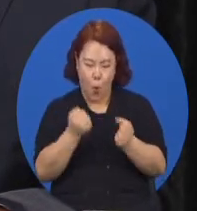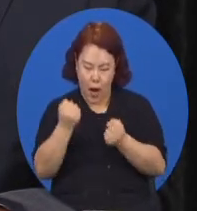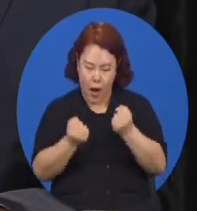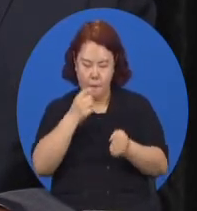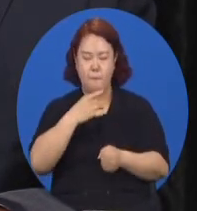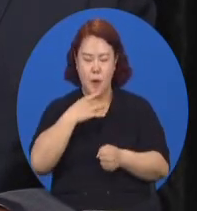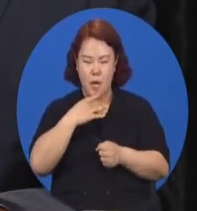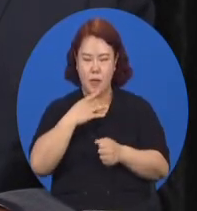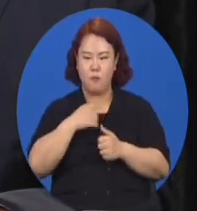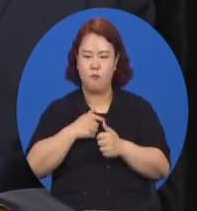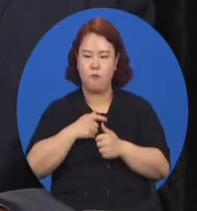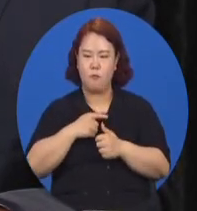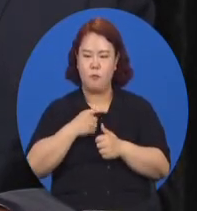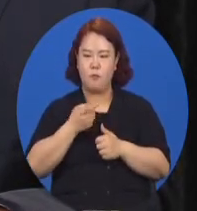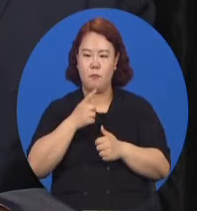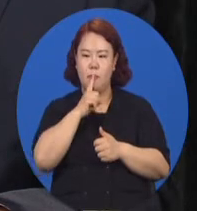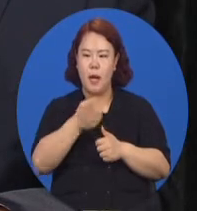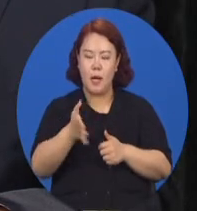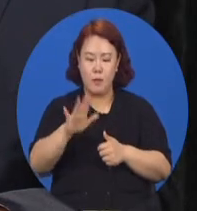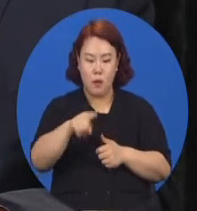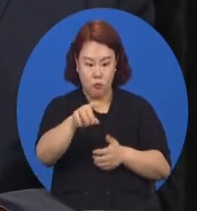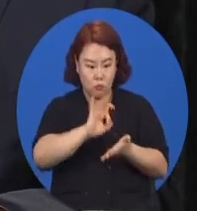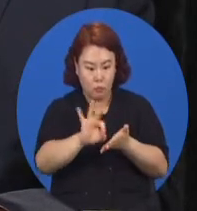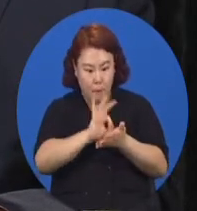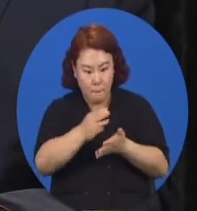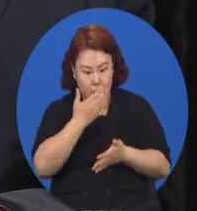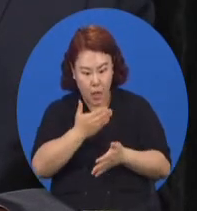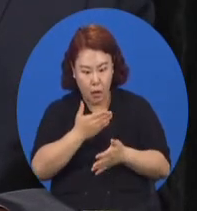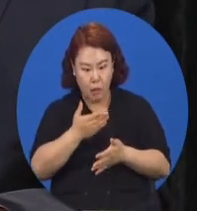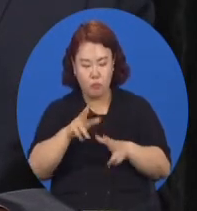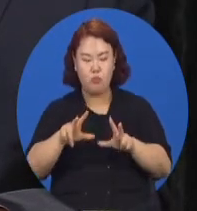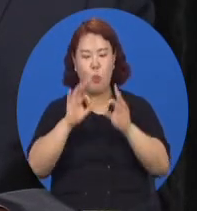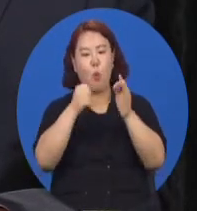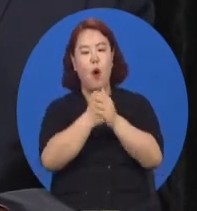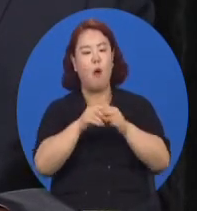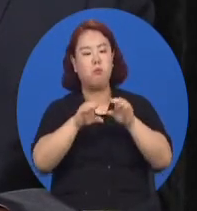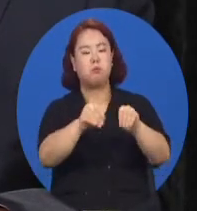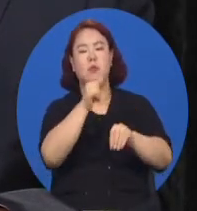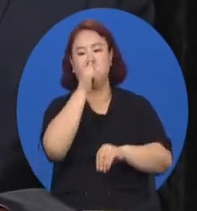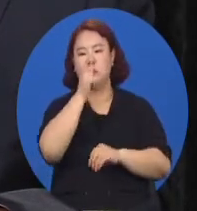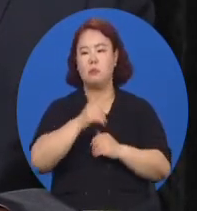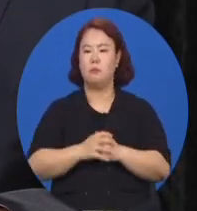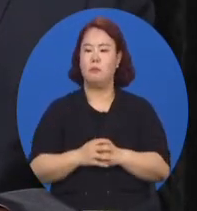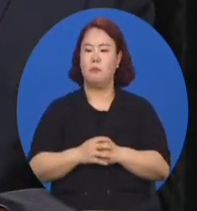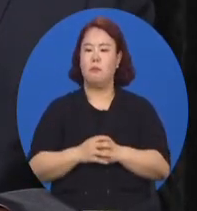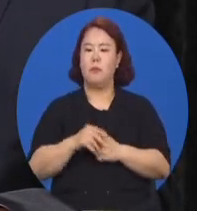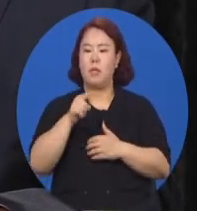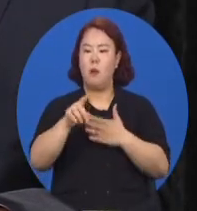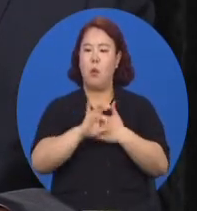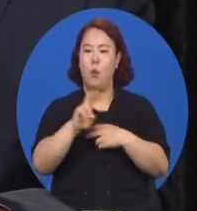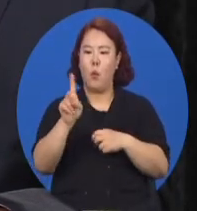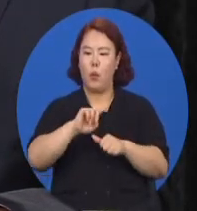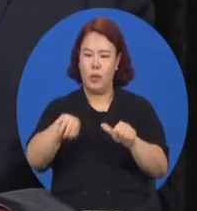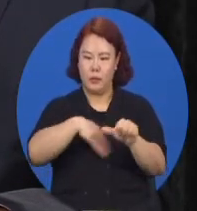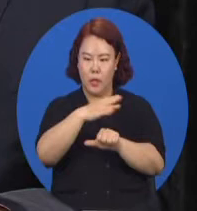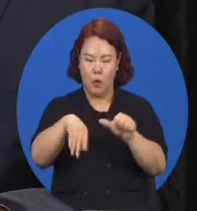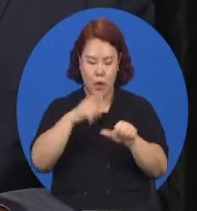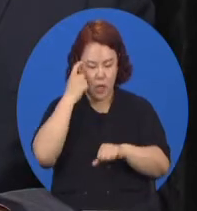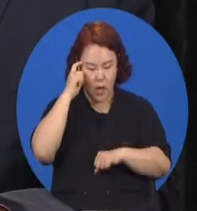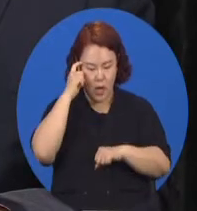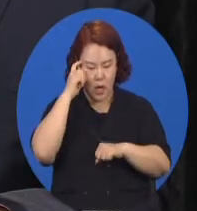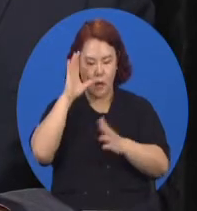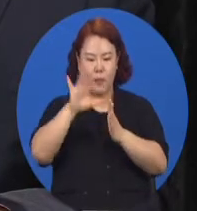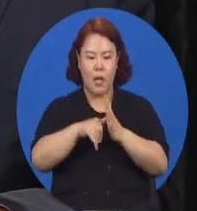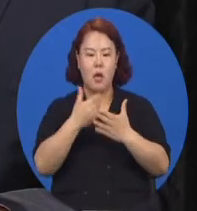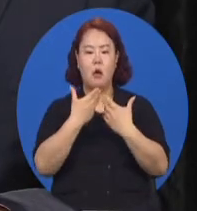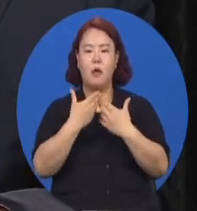그래서 지금 그 모노레일 이용이나 하고 있습니까? 지금 제가 가보니까 서 있더라고요. 자 그러면 우리가 어떤 상황을 예측하고 하는데